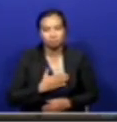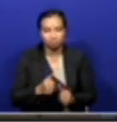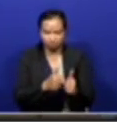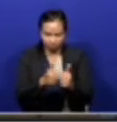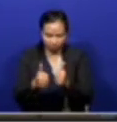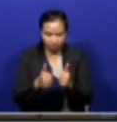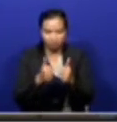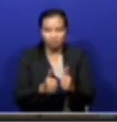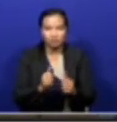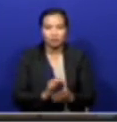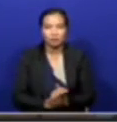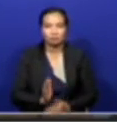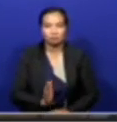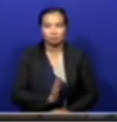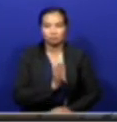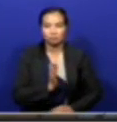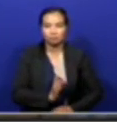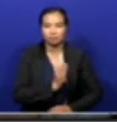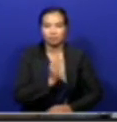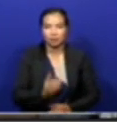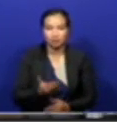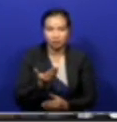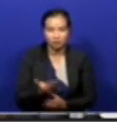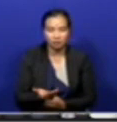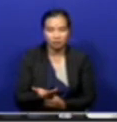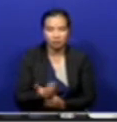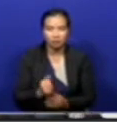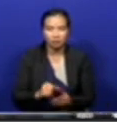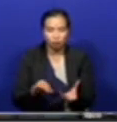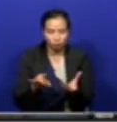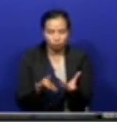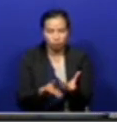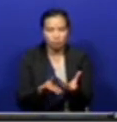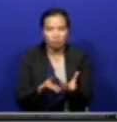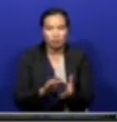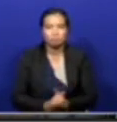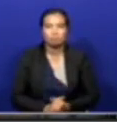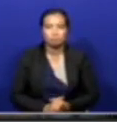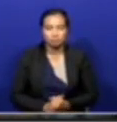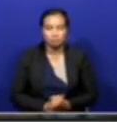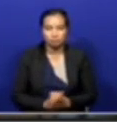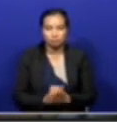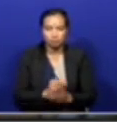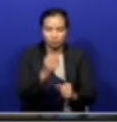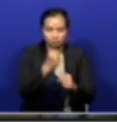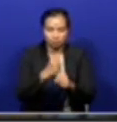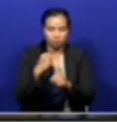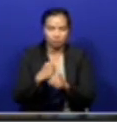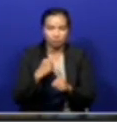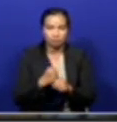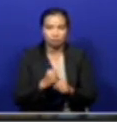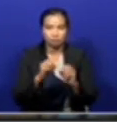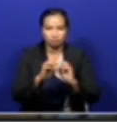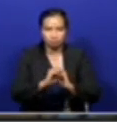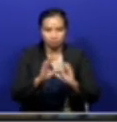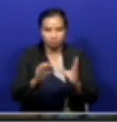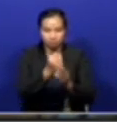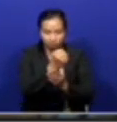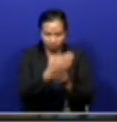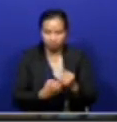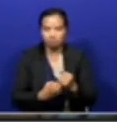พราะนี่คือศักดิ์ศรีและก็ประสิทธิภาพผลงานที่โดดเด่นของสภา